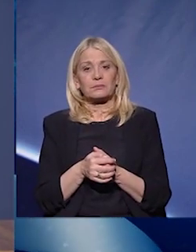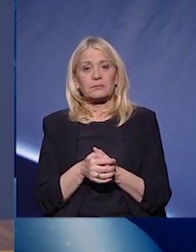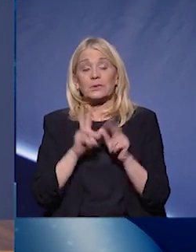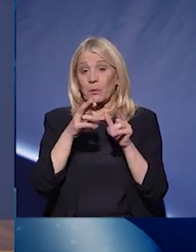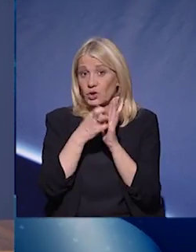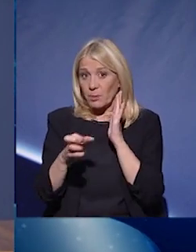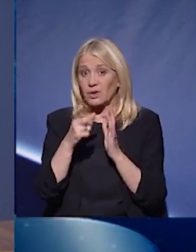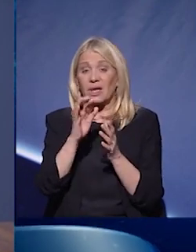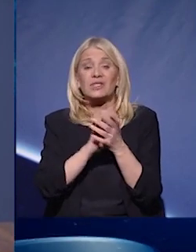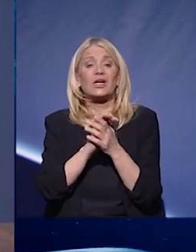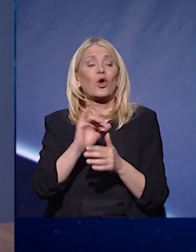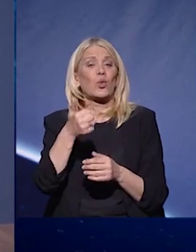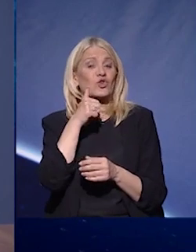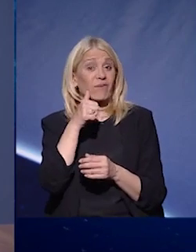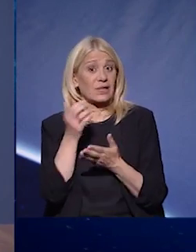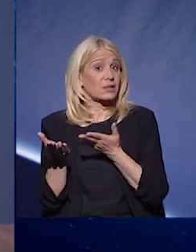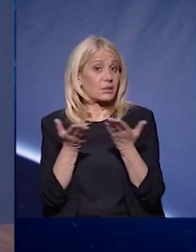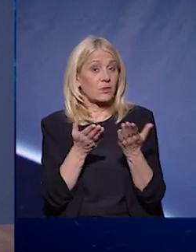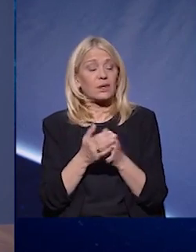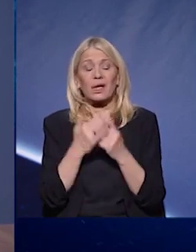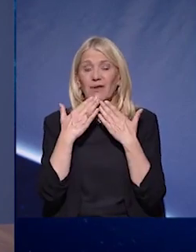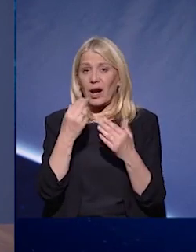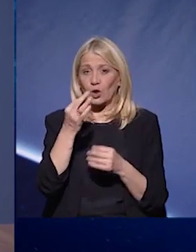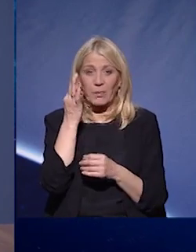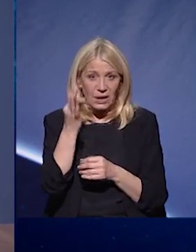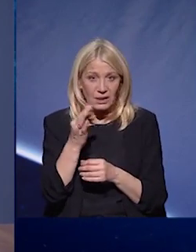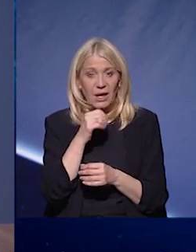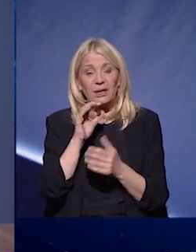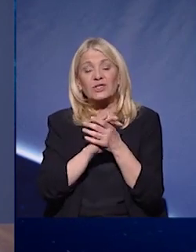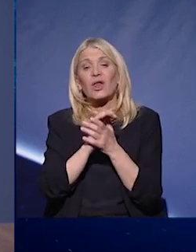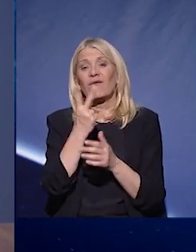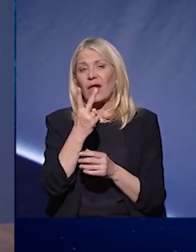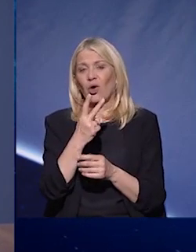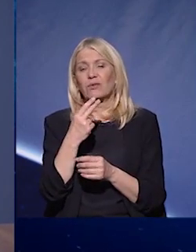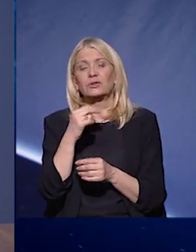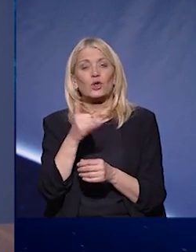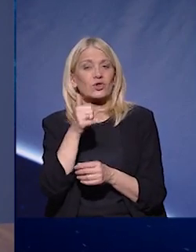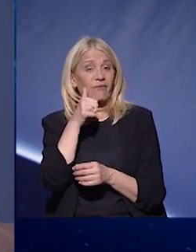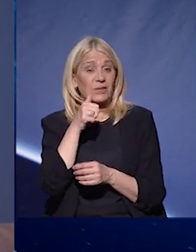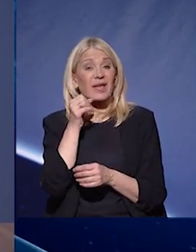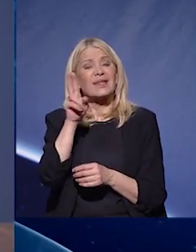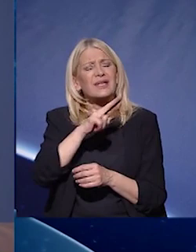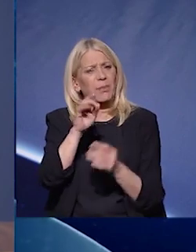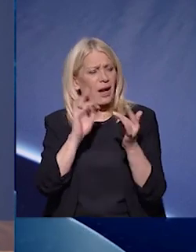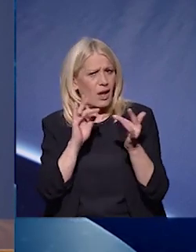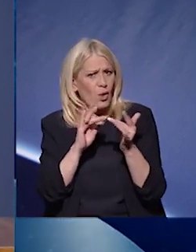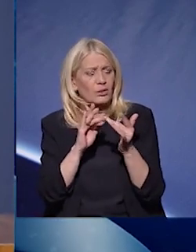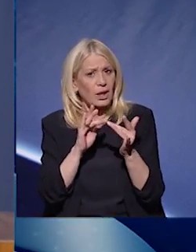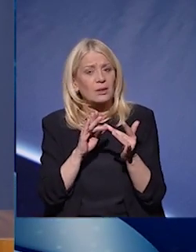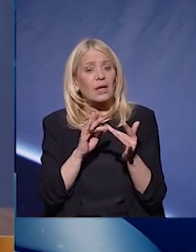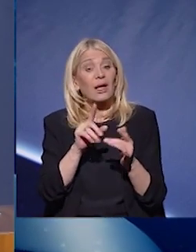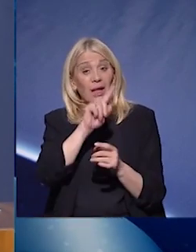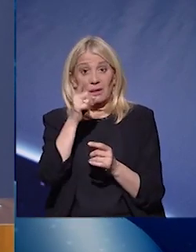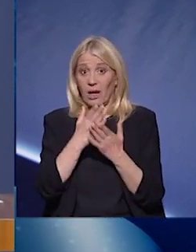Možemo dalje, Željko, Južne vesti, izvolite. Hvala, dobar dan, Željko Veljković, Južne vesti. Kada smo kod zabrane kontakata, da li